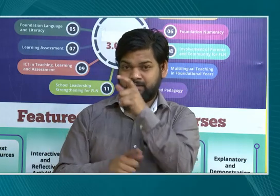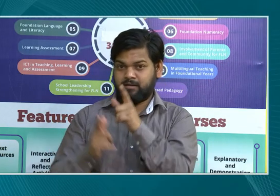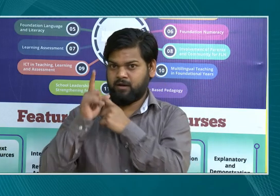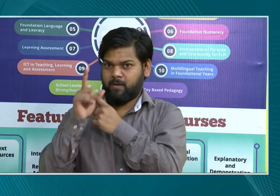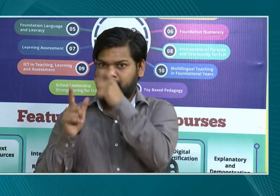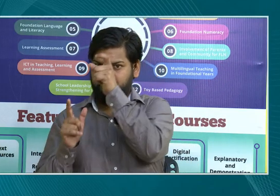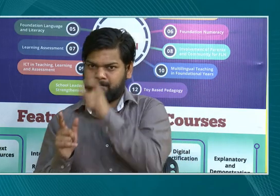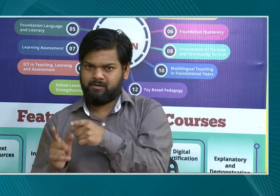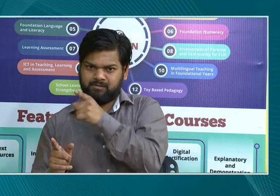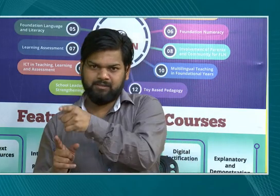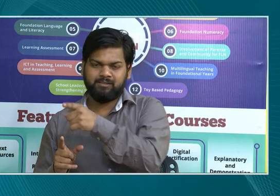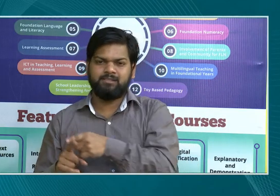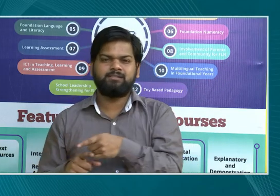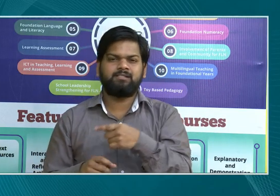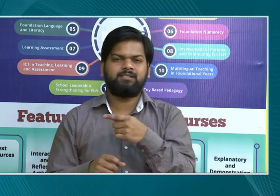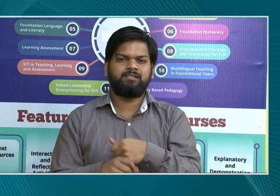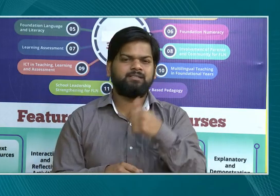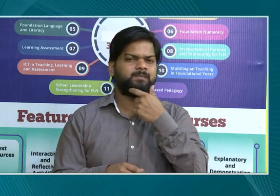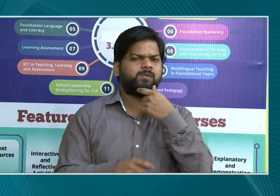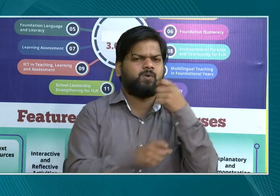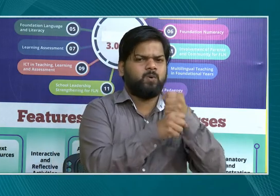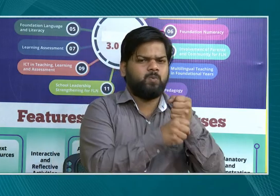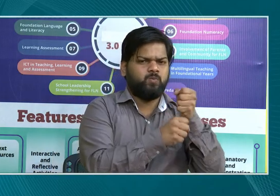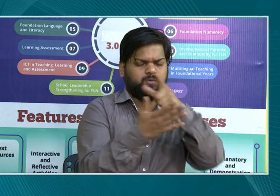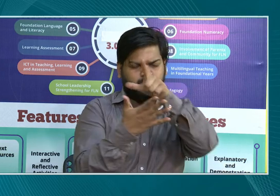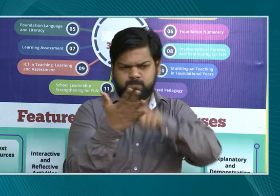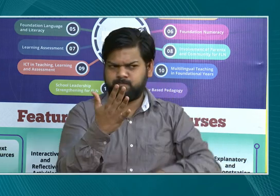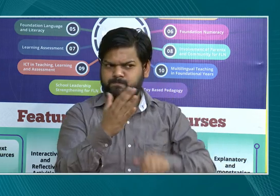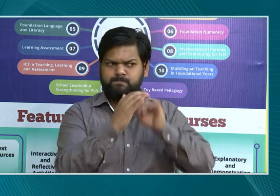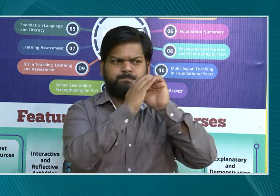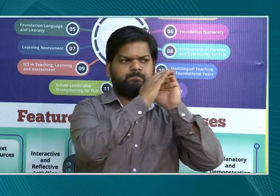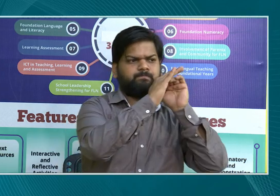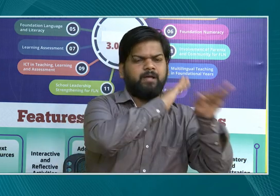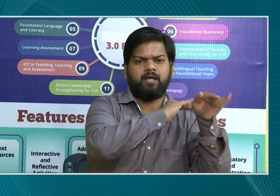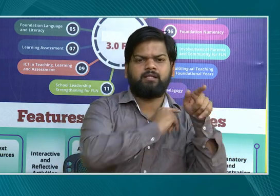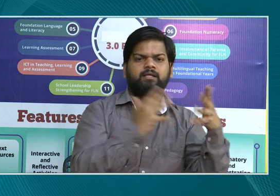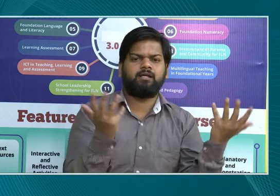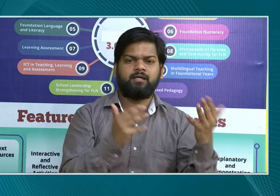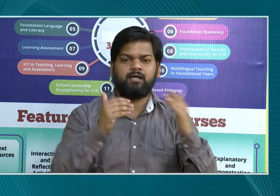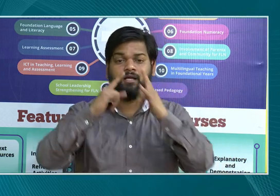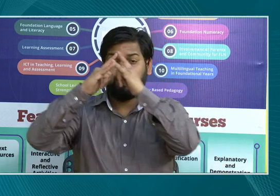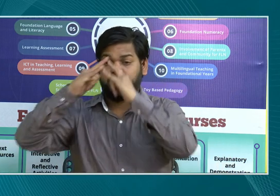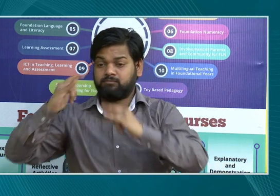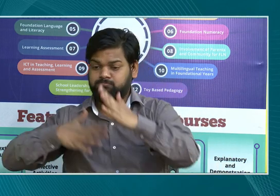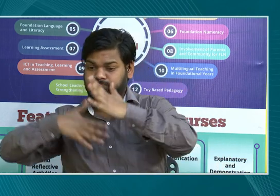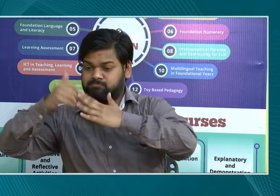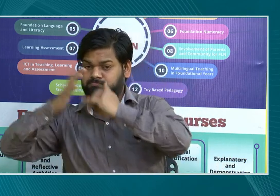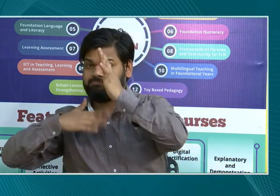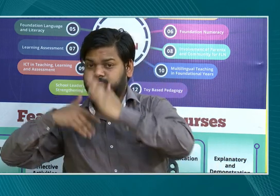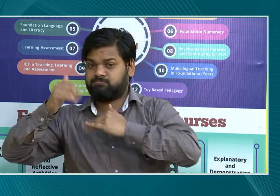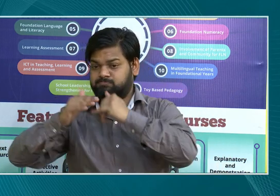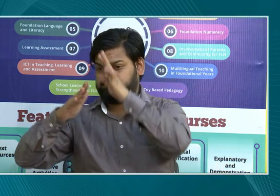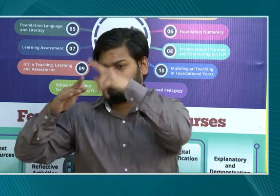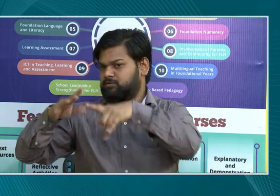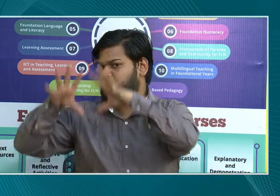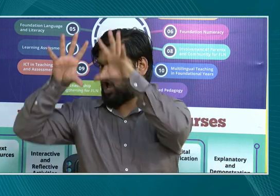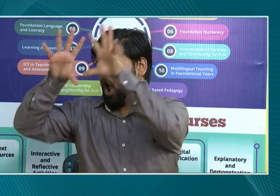उत्तर आया और उसमें इसका प्रयोग हो जोश करना तो ब्रिटिश सरकार ये चाहती है की नाना साहेब से जुड़ी जो भी स्मृतियां हैं उनको ज़मीन दोष कर दिया जाए